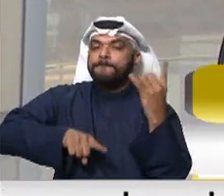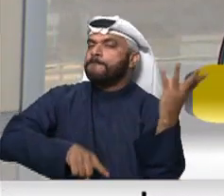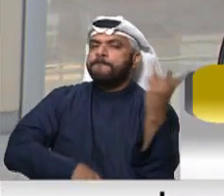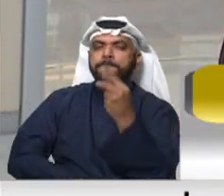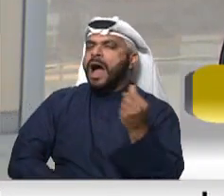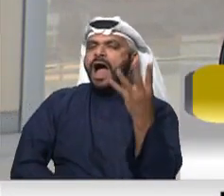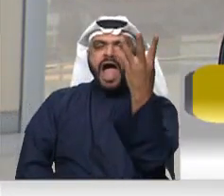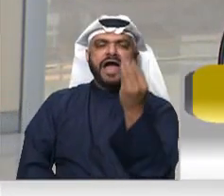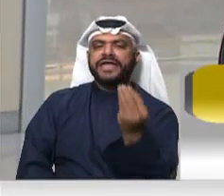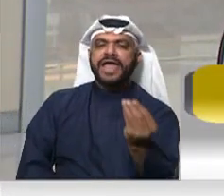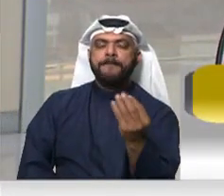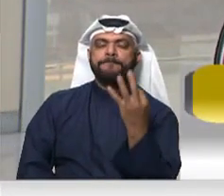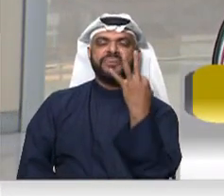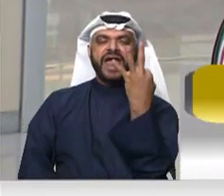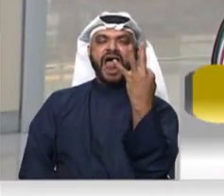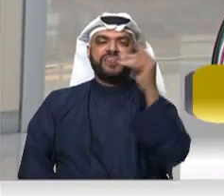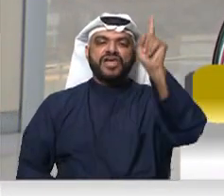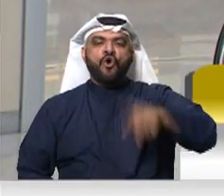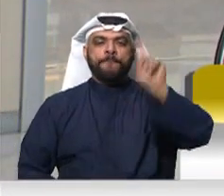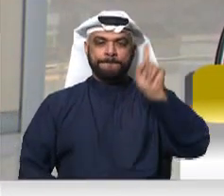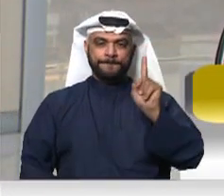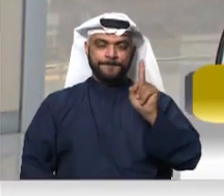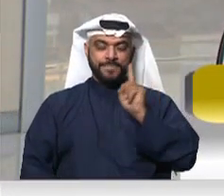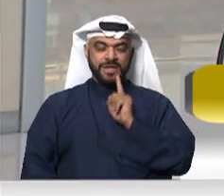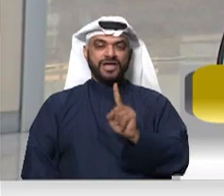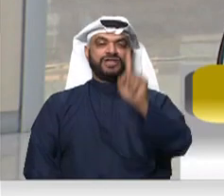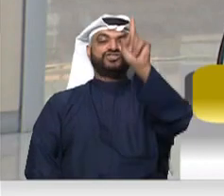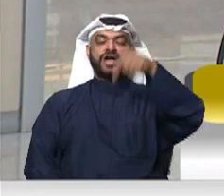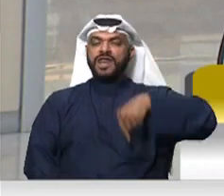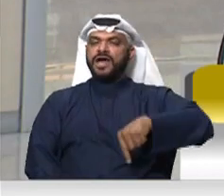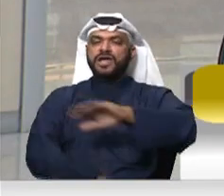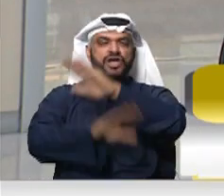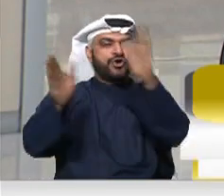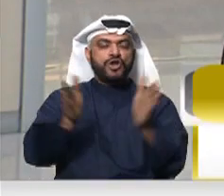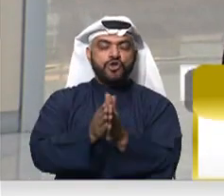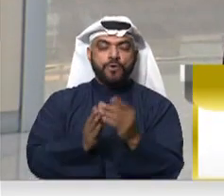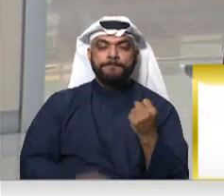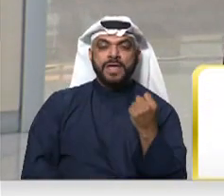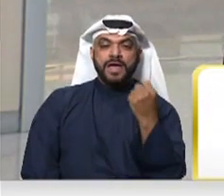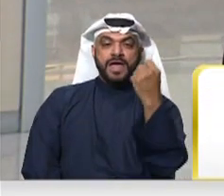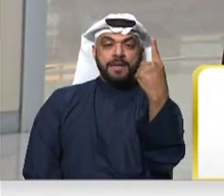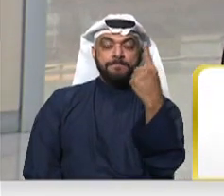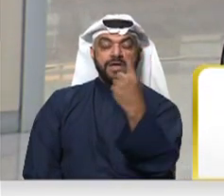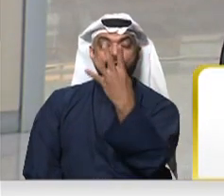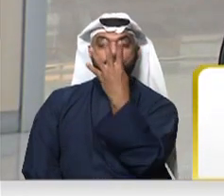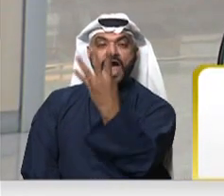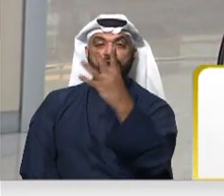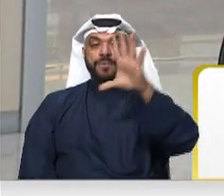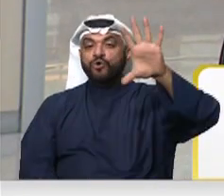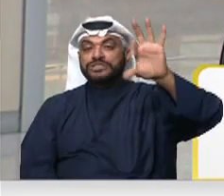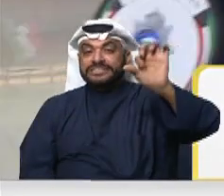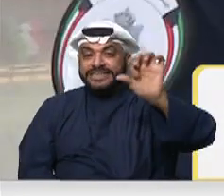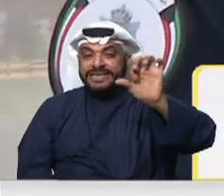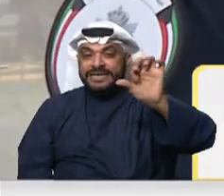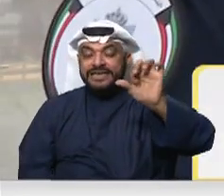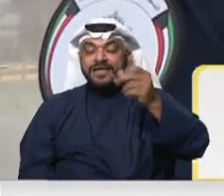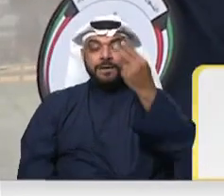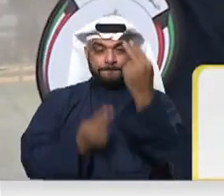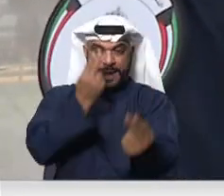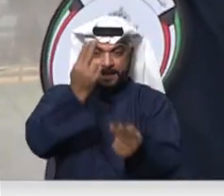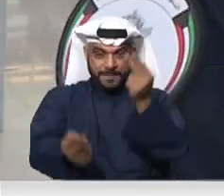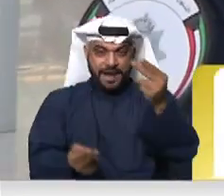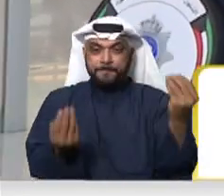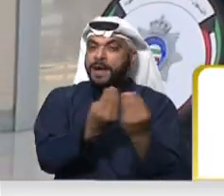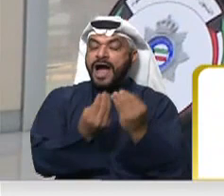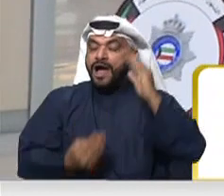20 24 استقبلت اداره شؤون الانتخابات 194 مرشح من ضمنهم ست نساء احب انوه